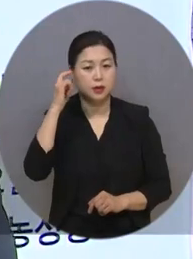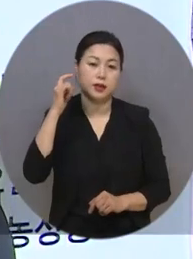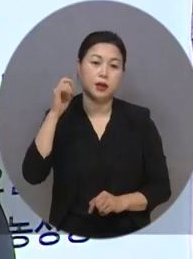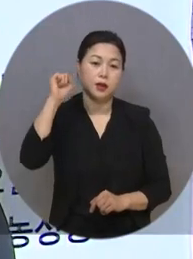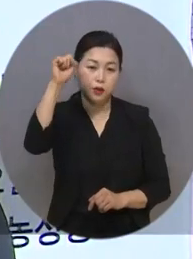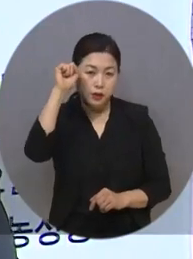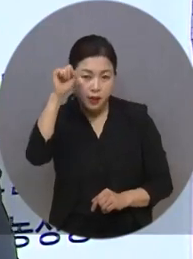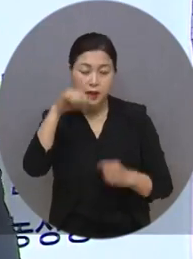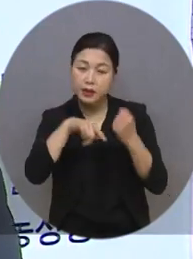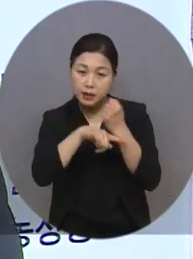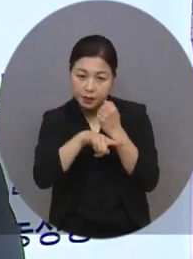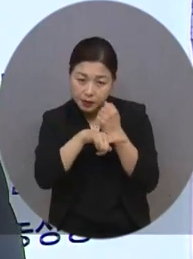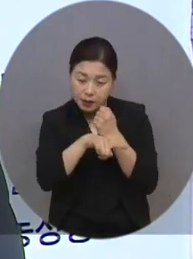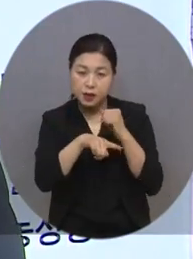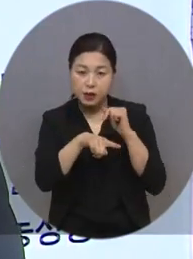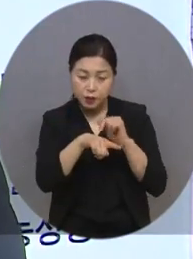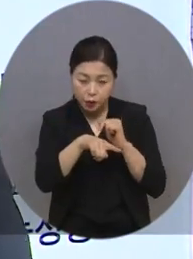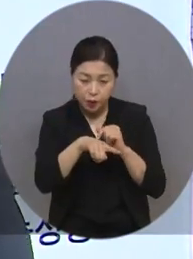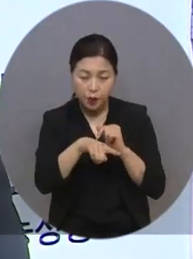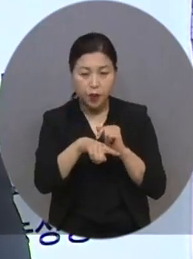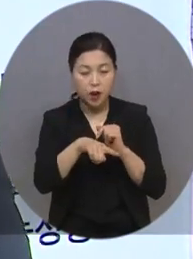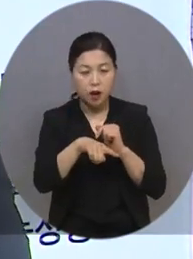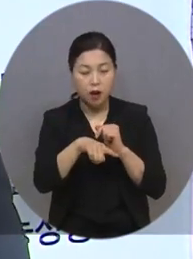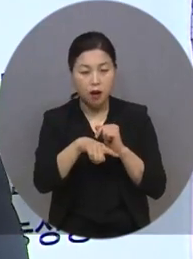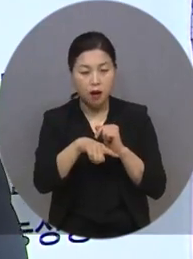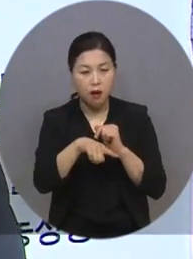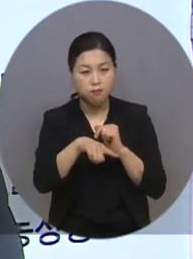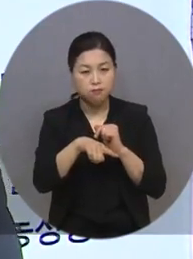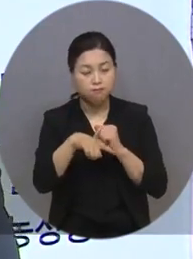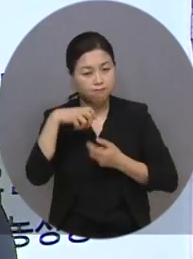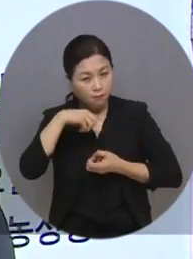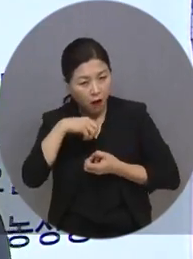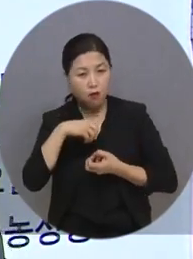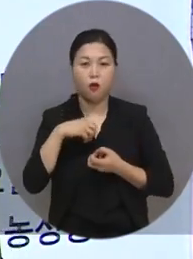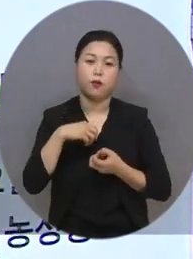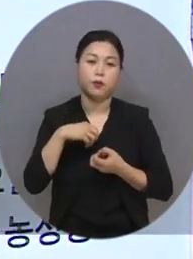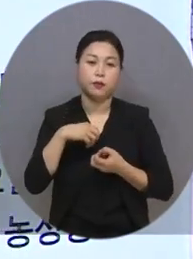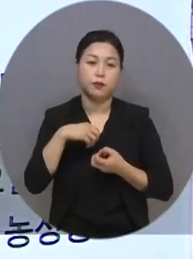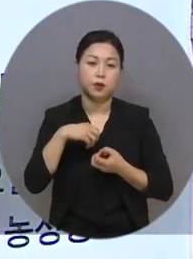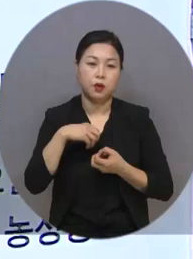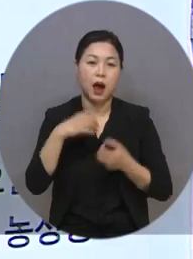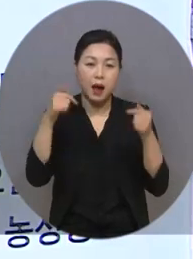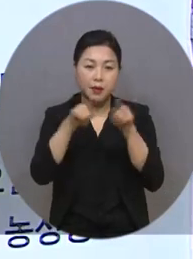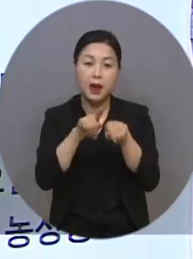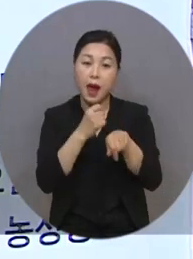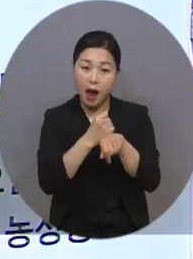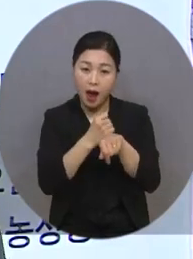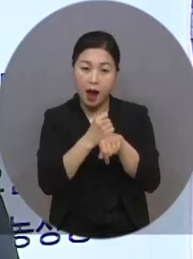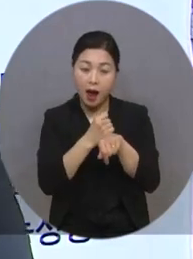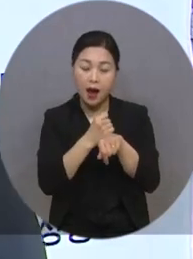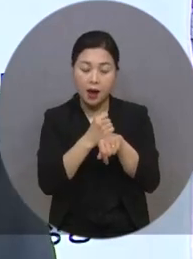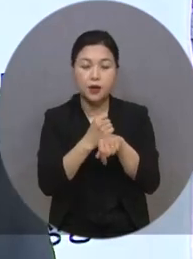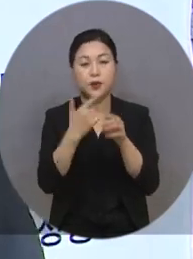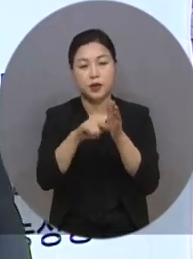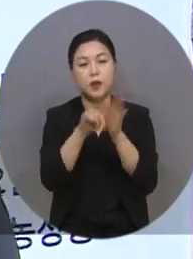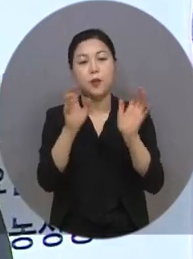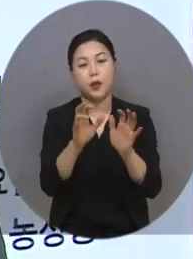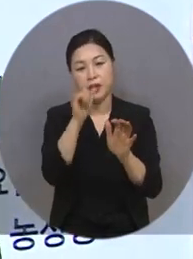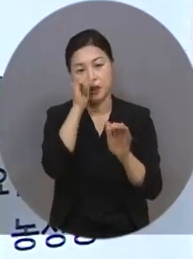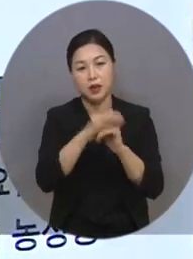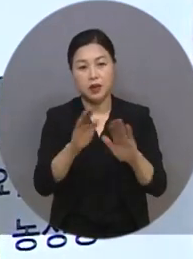그 의지도 함께하기 위해서 만든 집회입니다. 오늘 18번째 집회인데요.